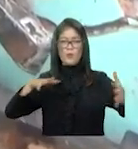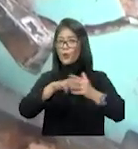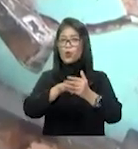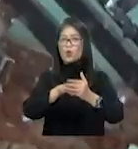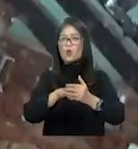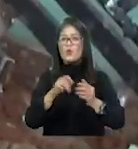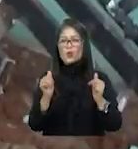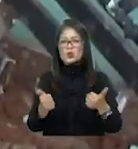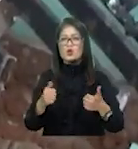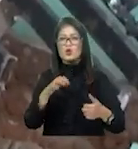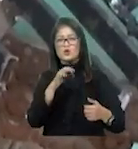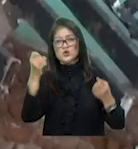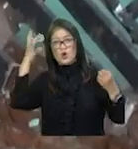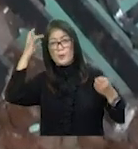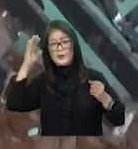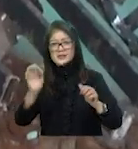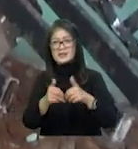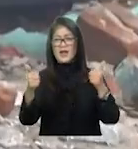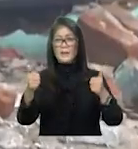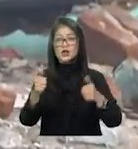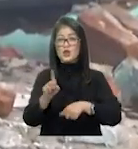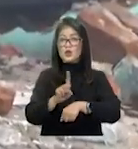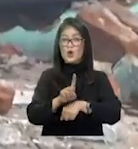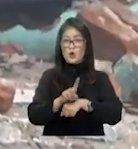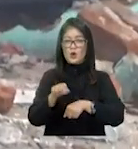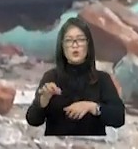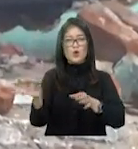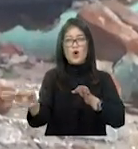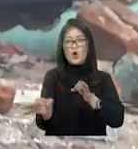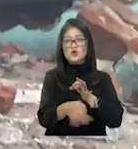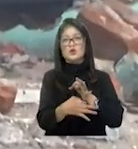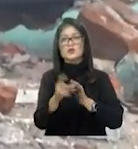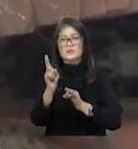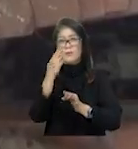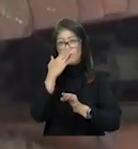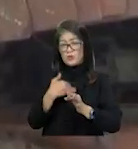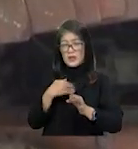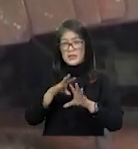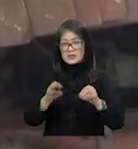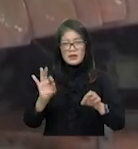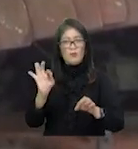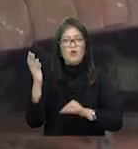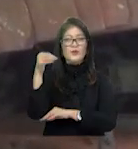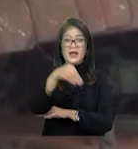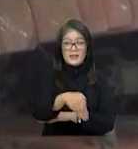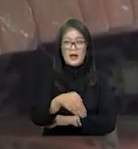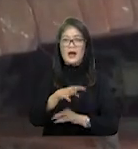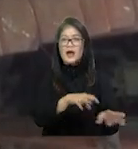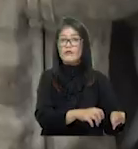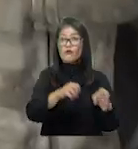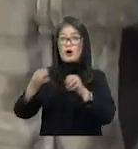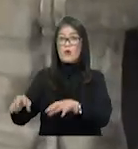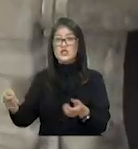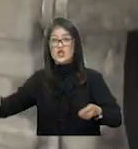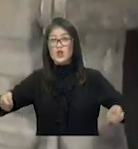beruntung sopir truk selamat soundtrack toko dalam keadaan kosong karena pemilik dan pekerja belum datang evakuasi truk Masih